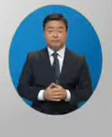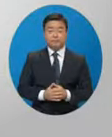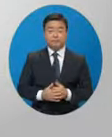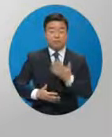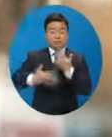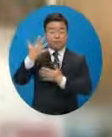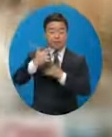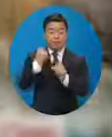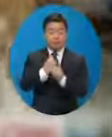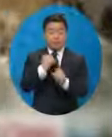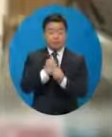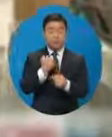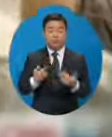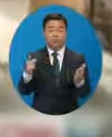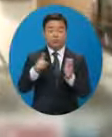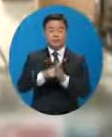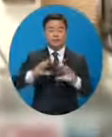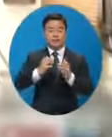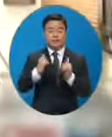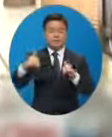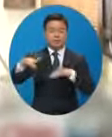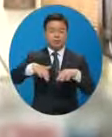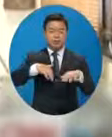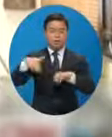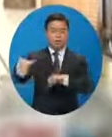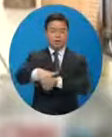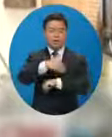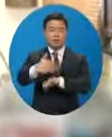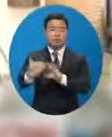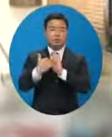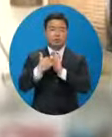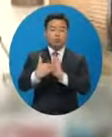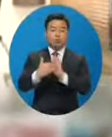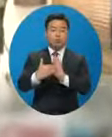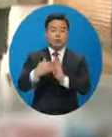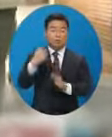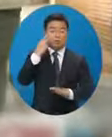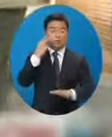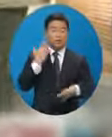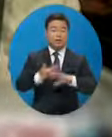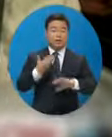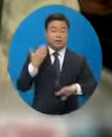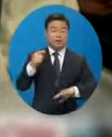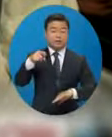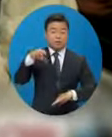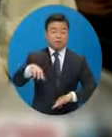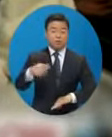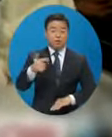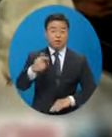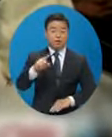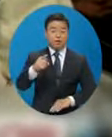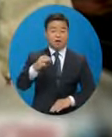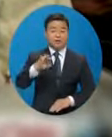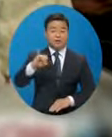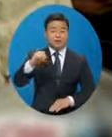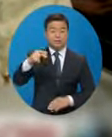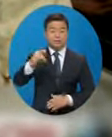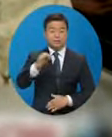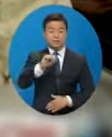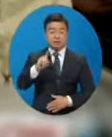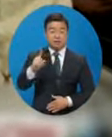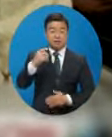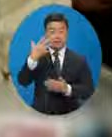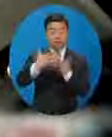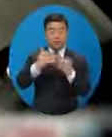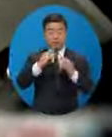영화 제작을 위해서라면 시민과 거리도 통제하는 할리우드와 달리 나이지리아에서는 영화 촬영 부지도 없고 제작비 지원이나